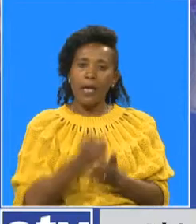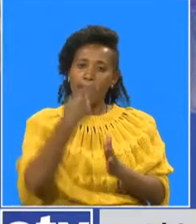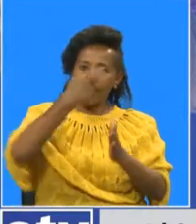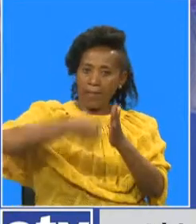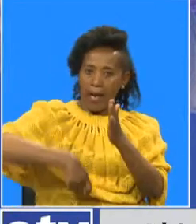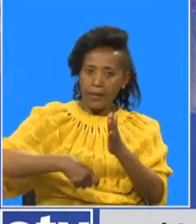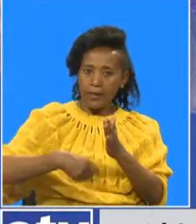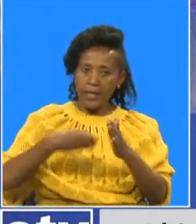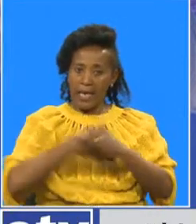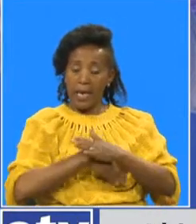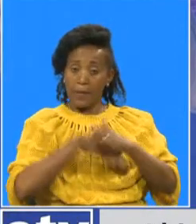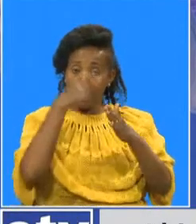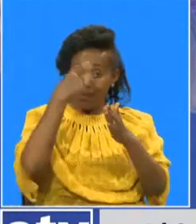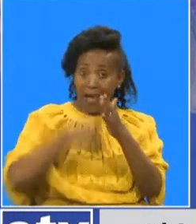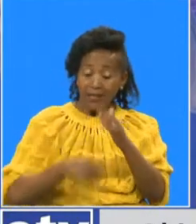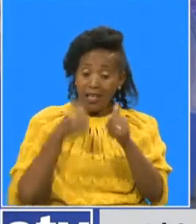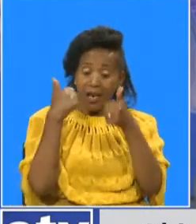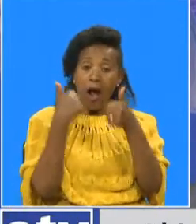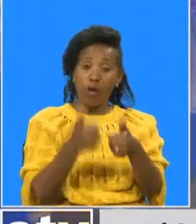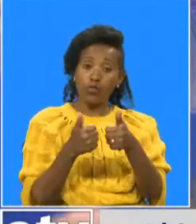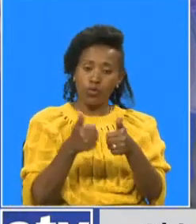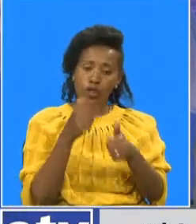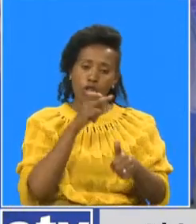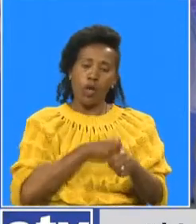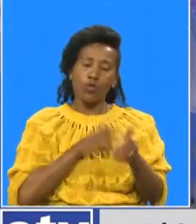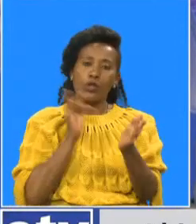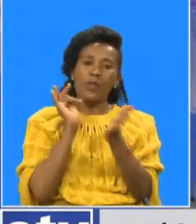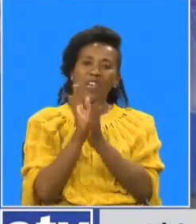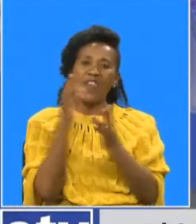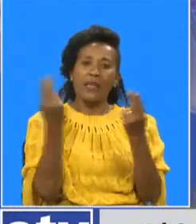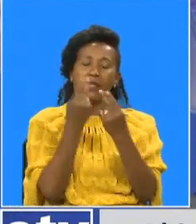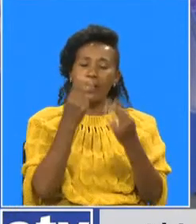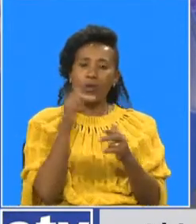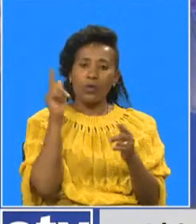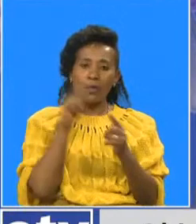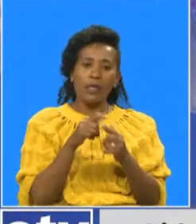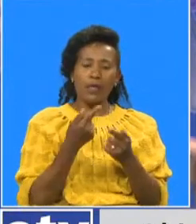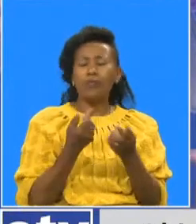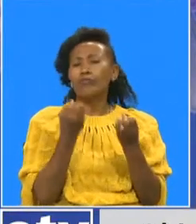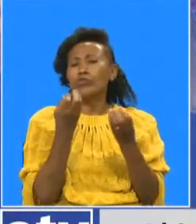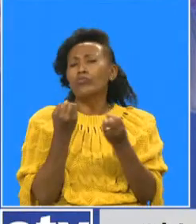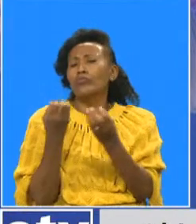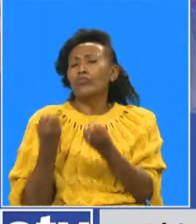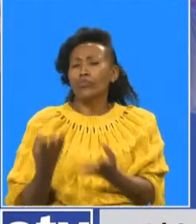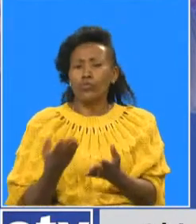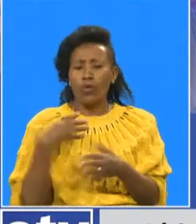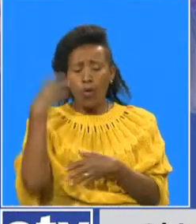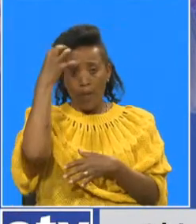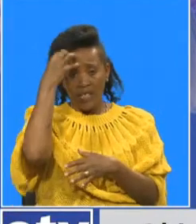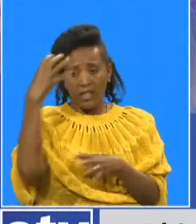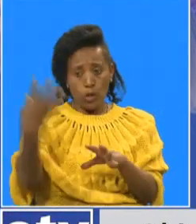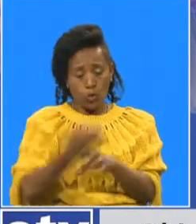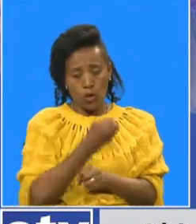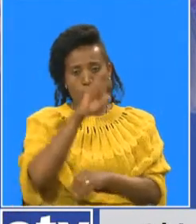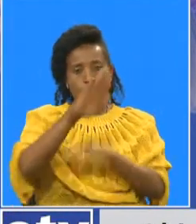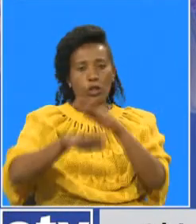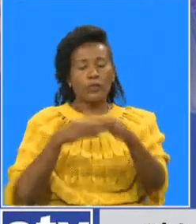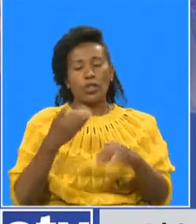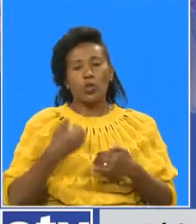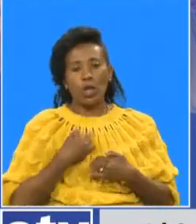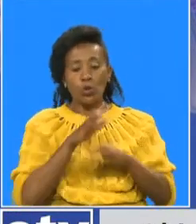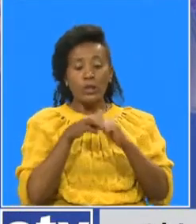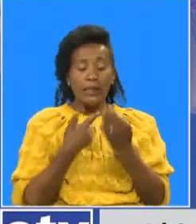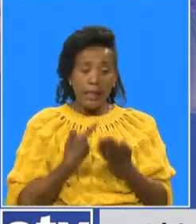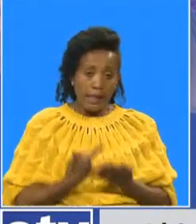ታክስ የኢንካም ታክስ የነበረ ራሱ ለደሞዝ መክፈያ እንዲጠቀሙበት የማድረግ ብዙ ብዙ መንግስት የወሰዳቸው እርምጃዎች አሉ።